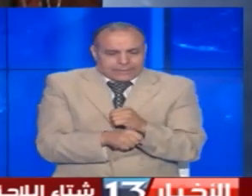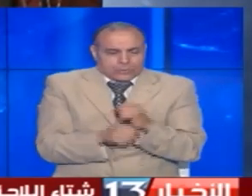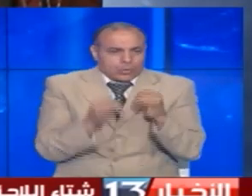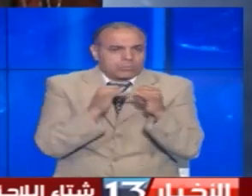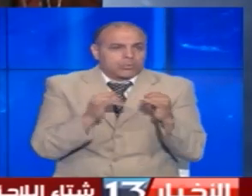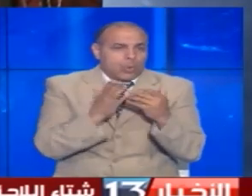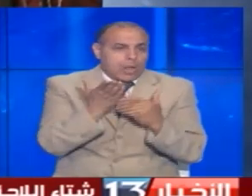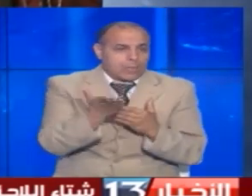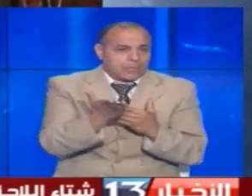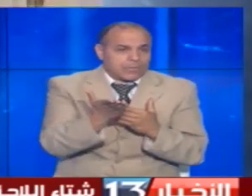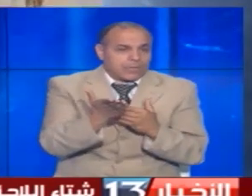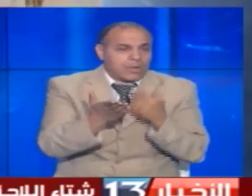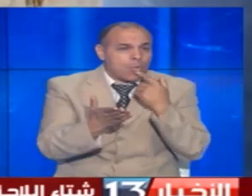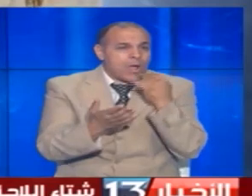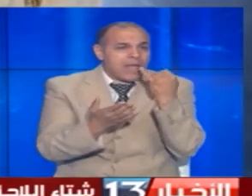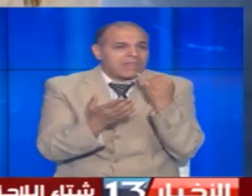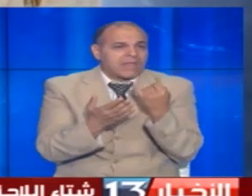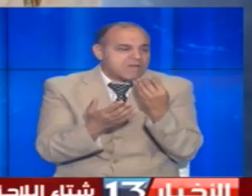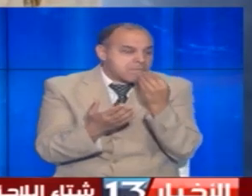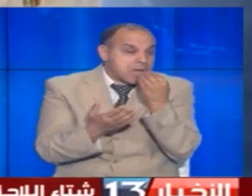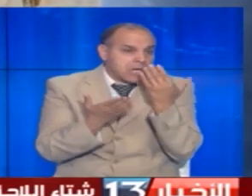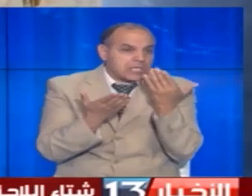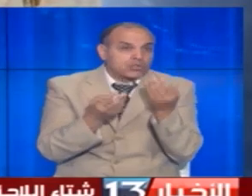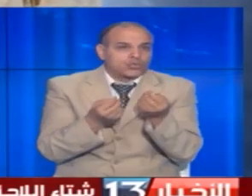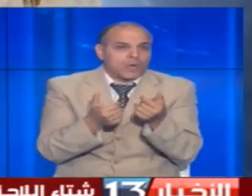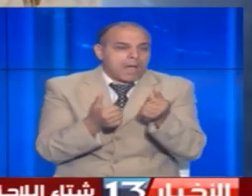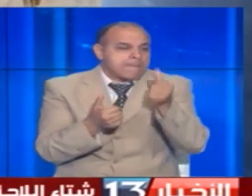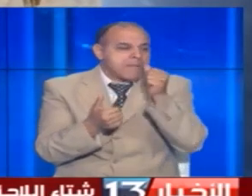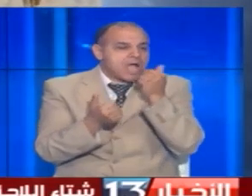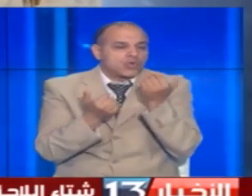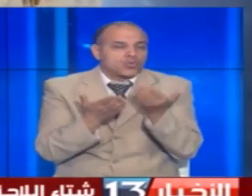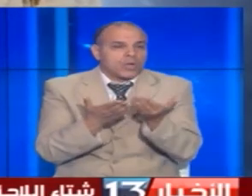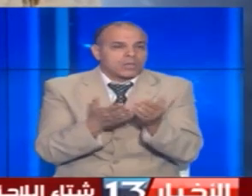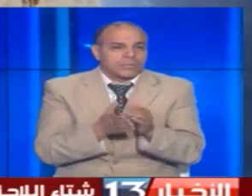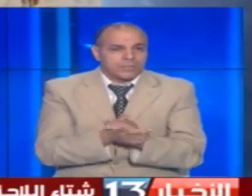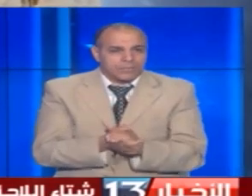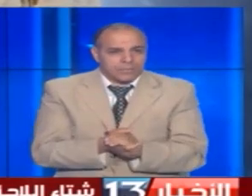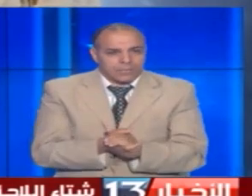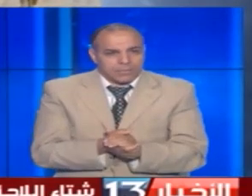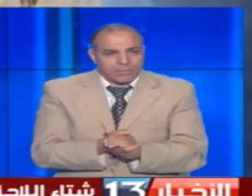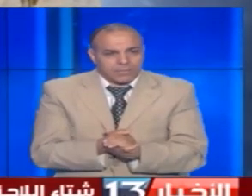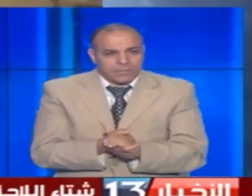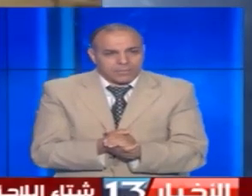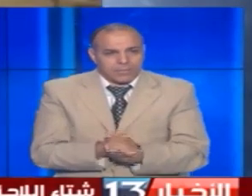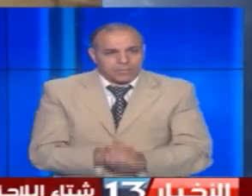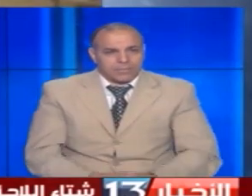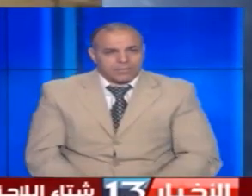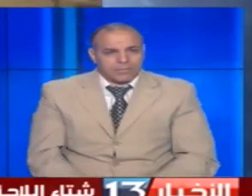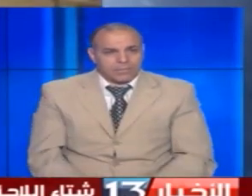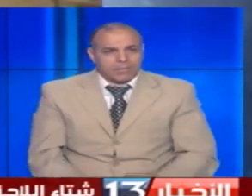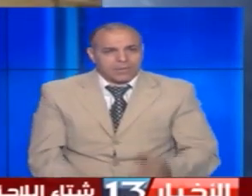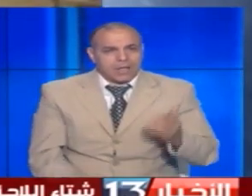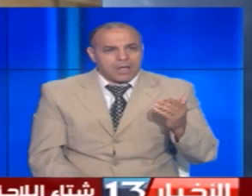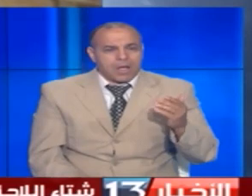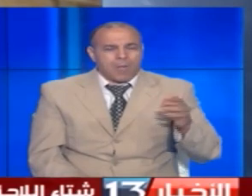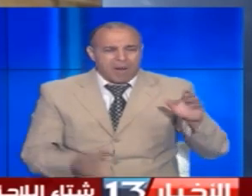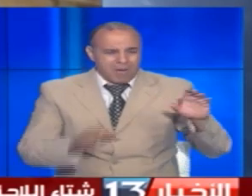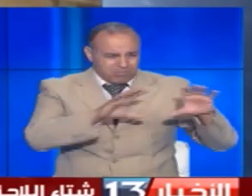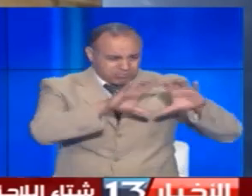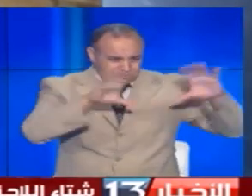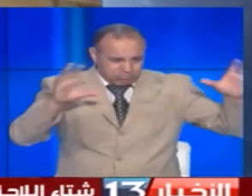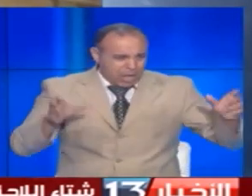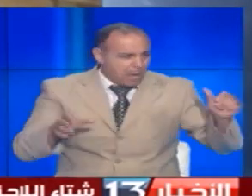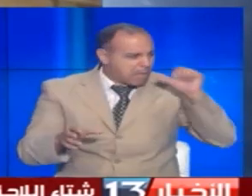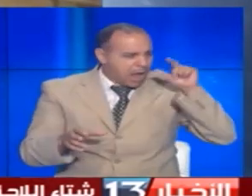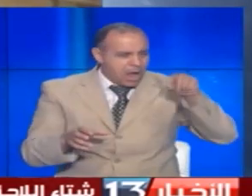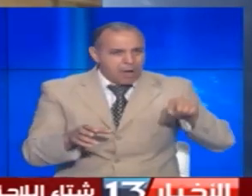وحيث ضعف كبير في المائه الكبار كان صهاريج او الجميل هون